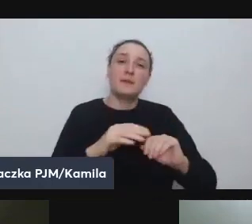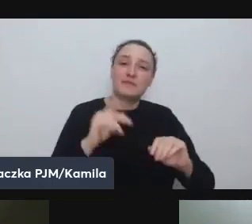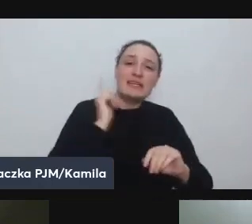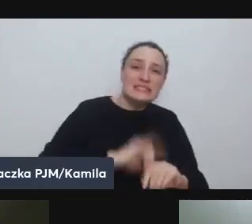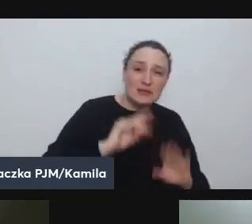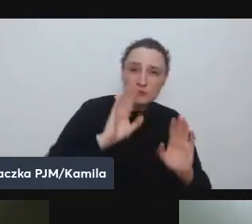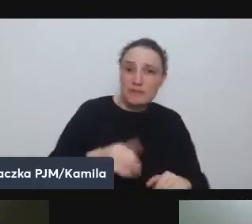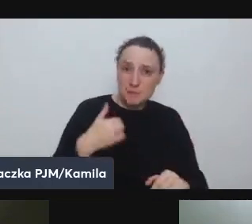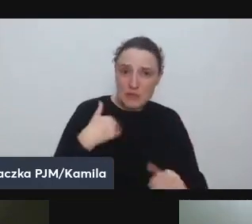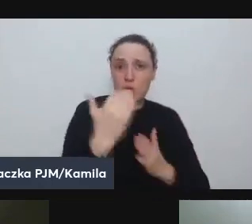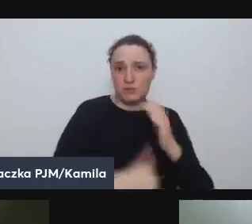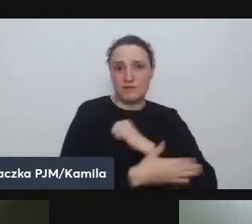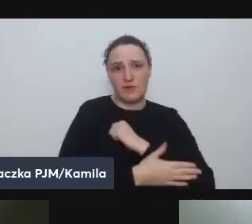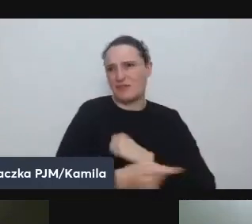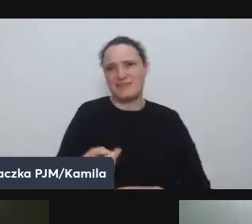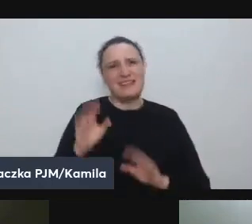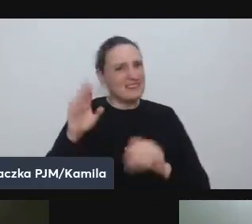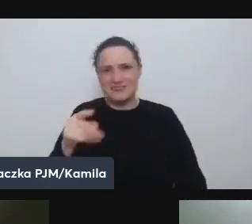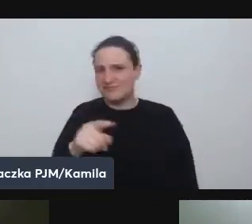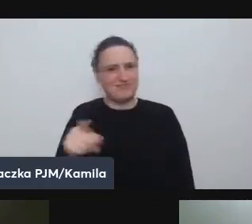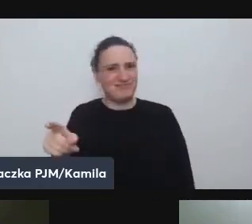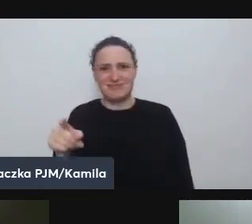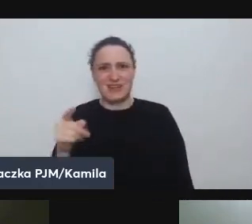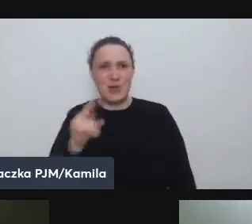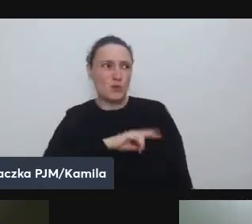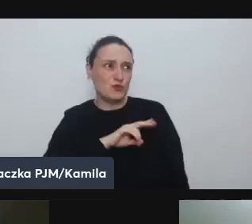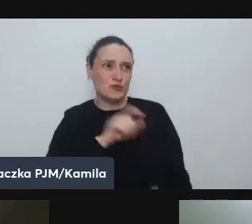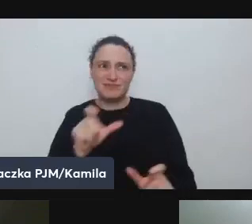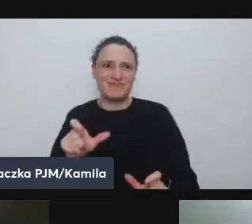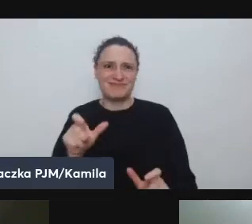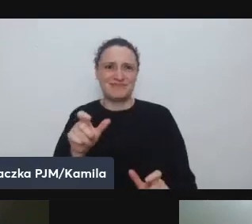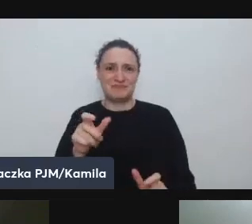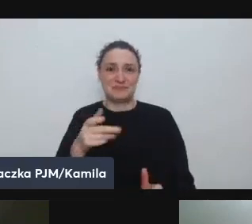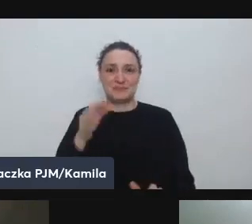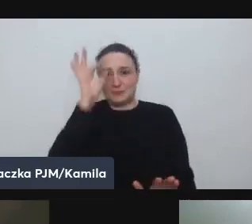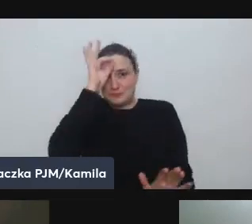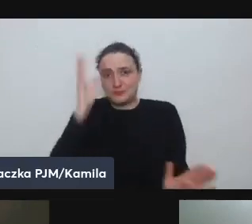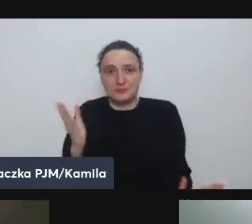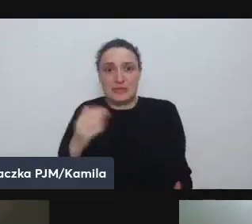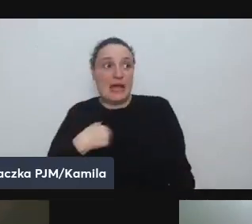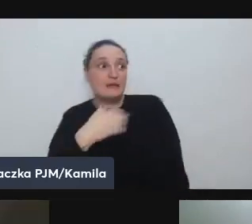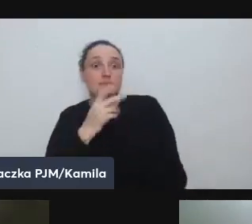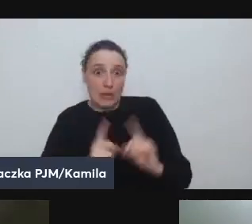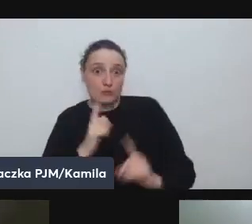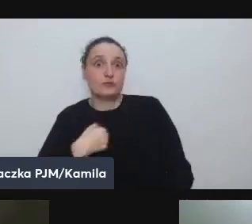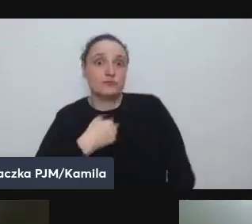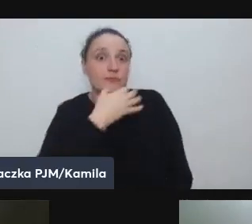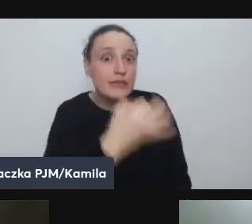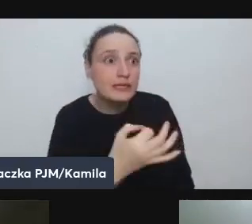poziomie liceum, to tej wiedzy jest malusieńko, prawda? Znaczy w sensie, jak ja gdzieś tam zadawałam jakieś pytania, czy o